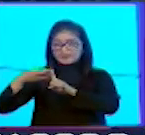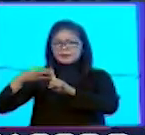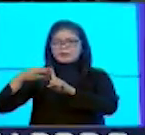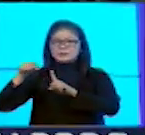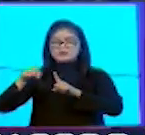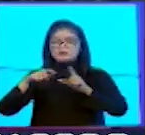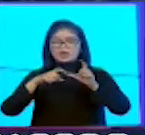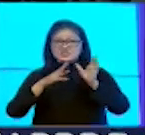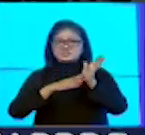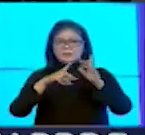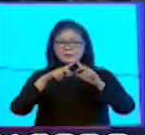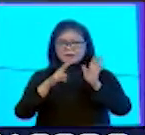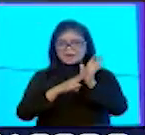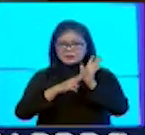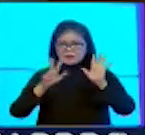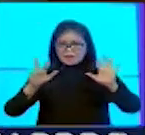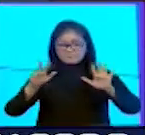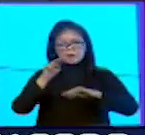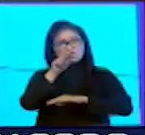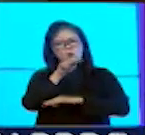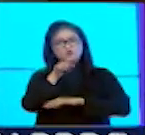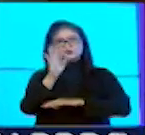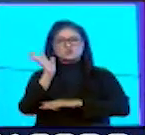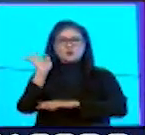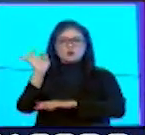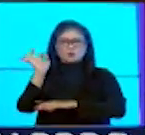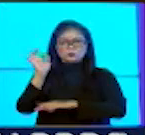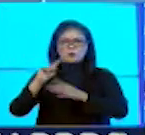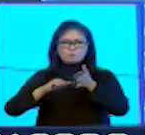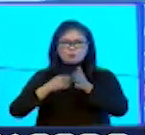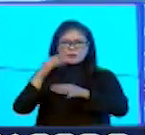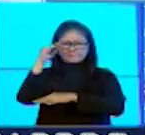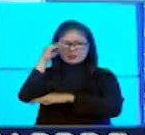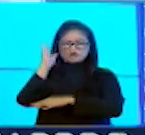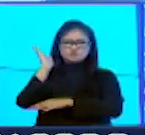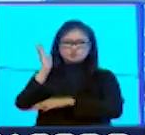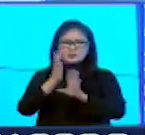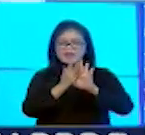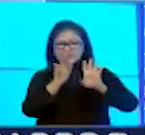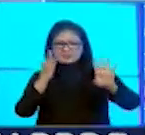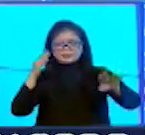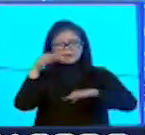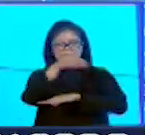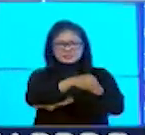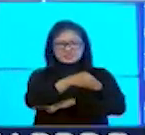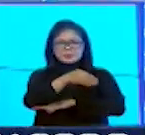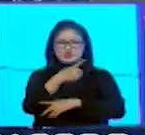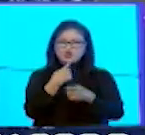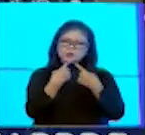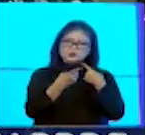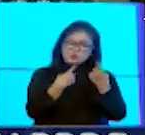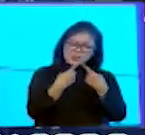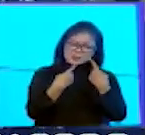8 sendiri sudah nampak beberapa orang tua yang sejak pagi ini nampak mengantri untuk berkonsultasi seputar PPDB.